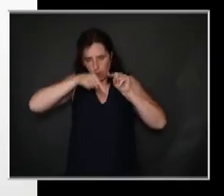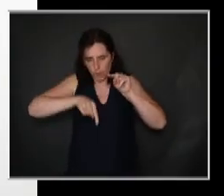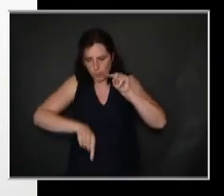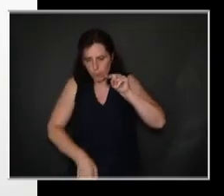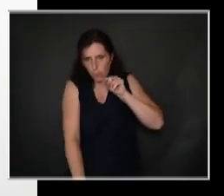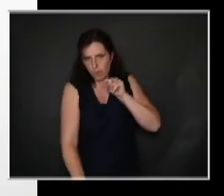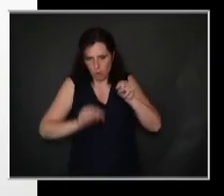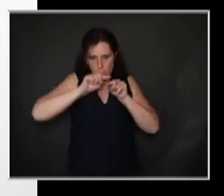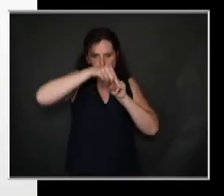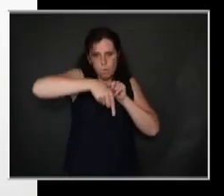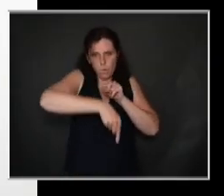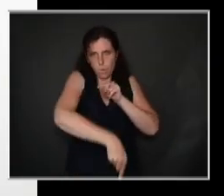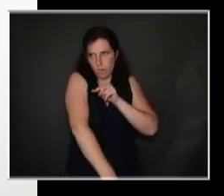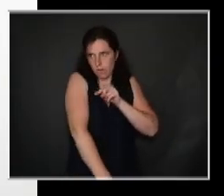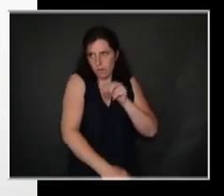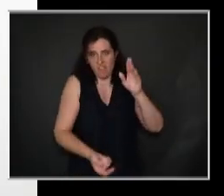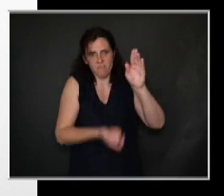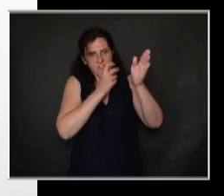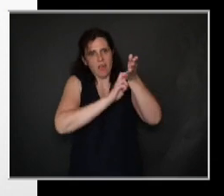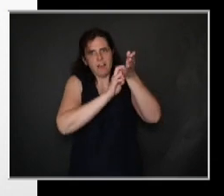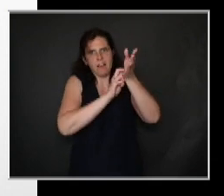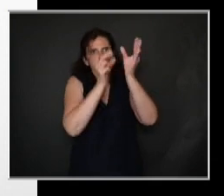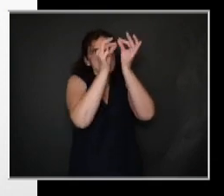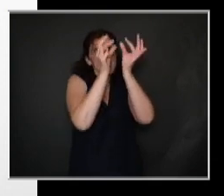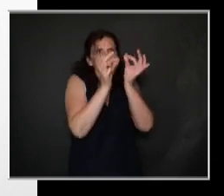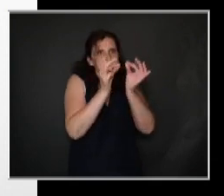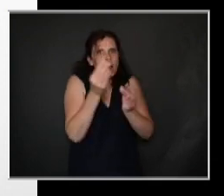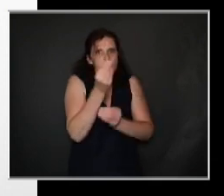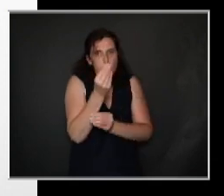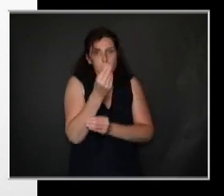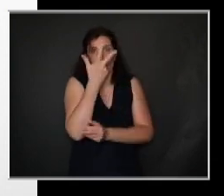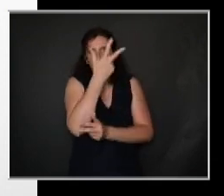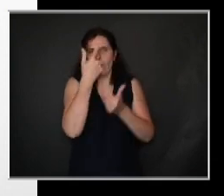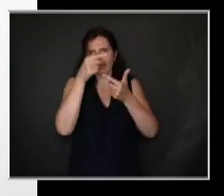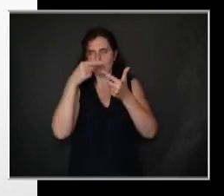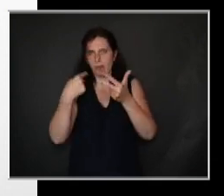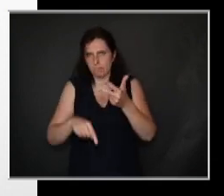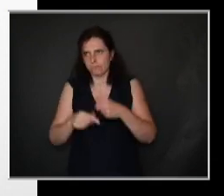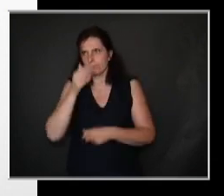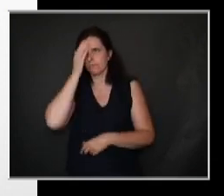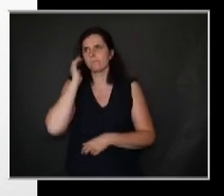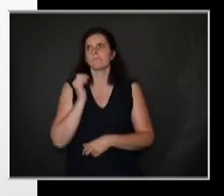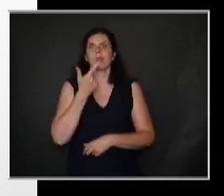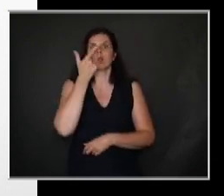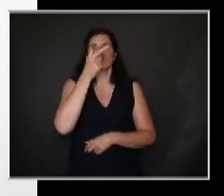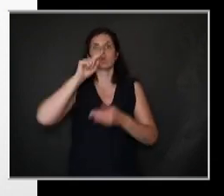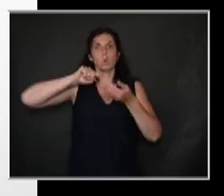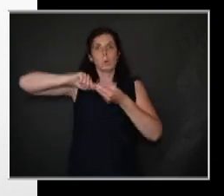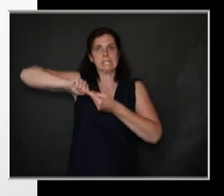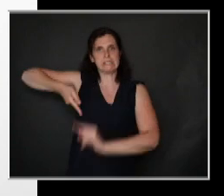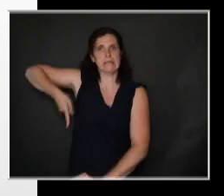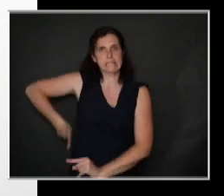les différentes radiculalgies, comme on les appelle. Donc il y en a trois. Il y a deux sciatiques. Il y a la